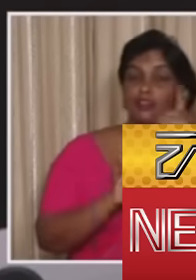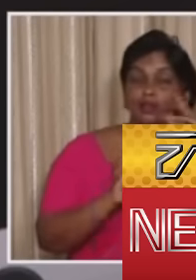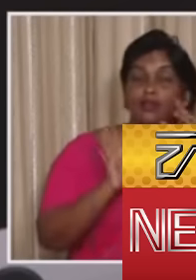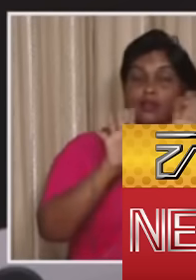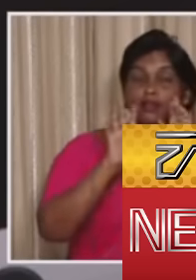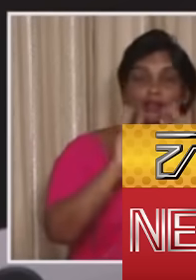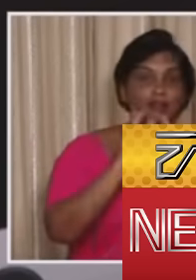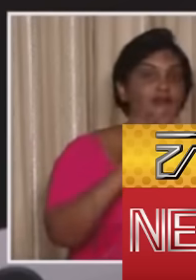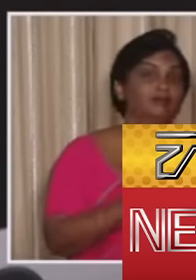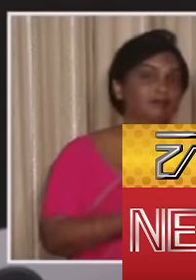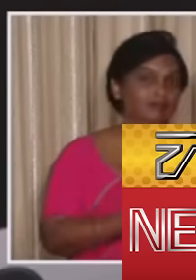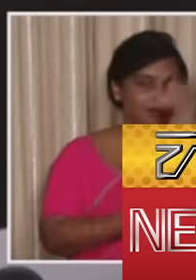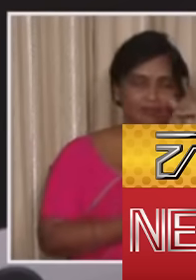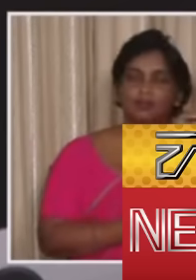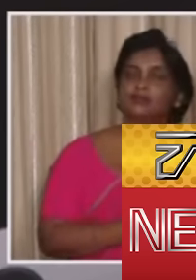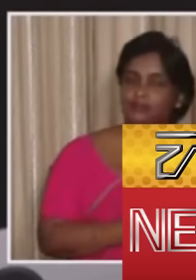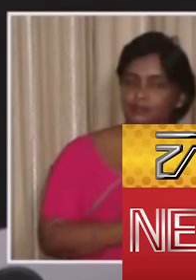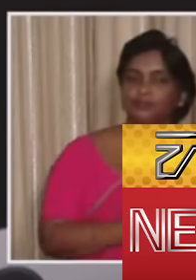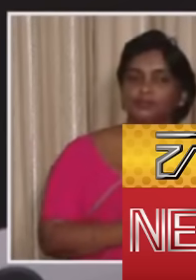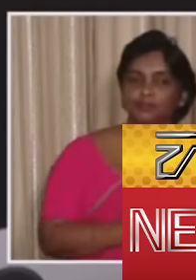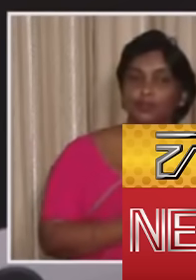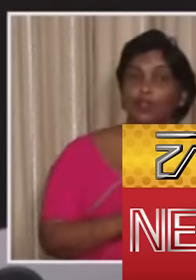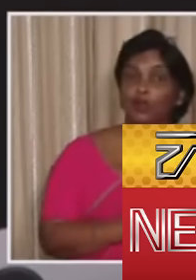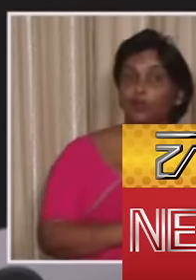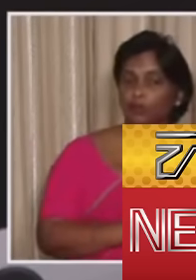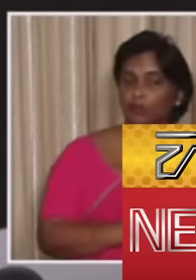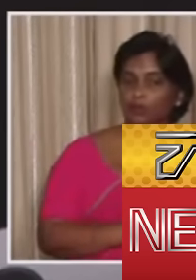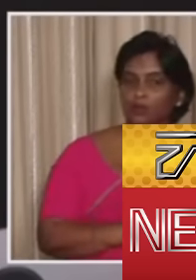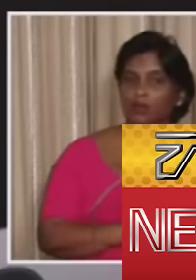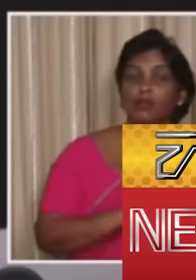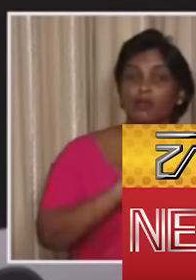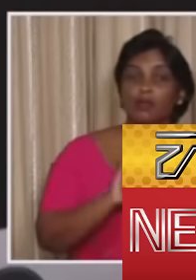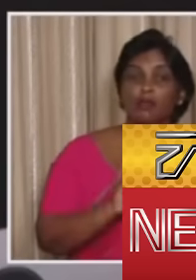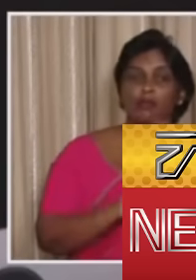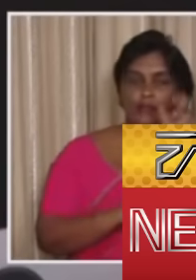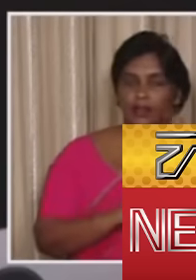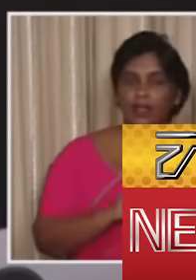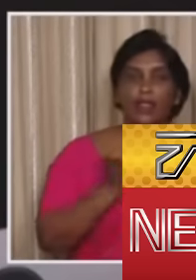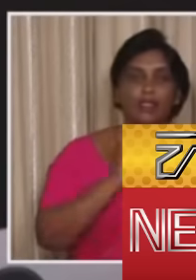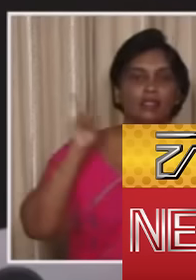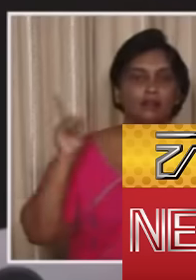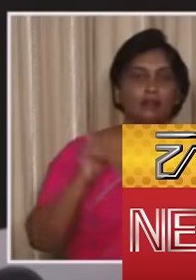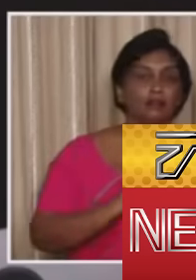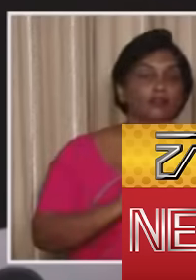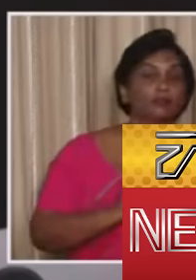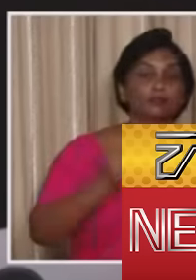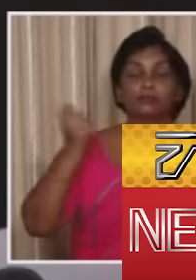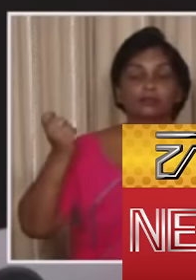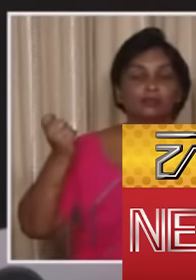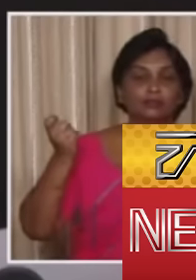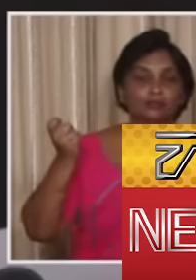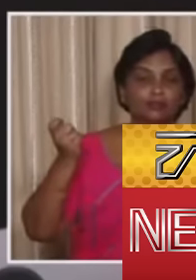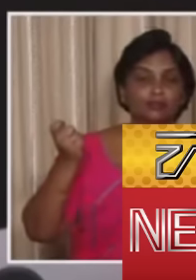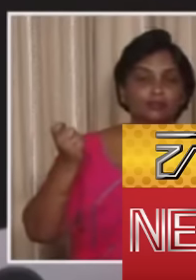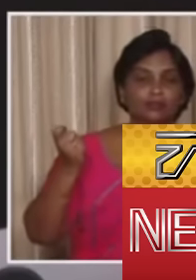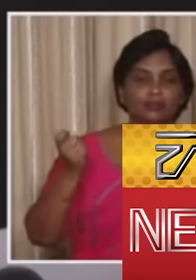කුළුණේ නෙළුම් කුළුණේ කැසිනෝ සාලාවක් දාන්න. කවුද තෝරගත්තේ? ලංකාවේ කෙනෙකුයි ඉන්දියාවේ කෙනෙකුයි දෙන්නගේ වත්කම් වෙලා බලන්න.